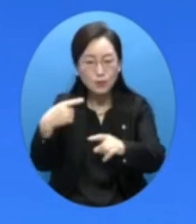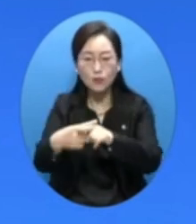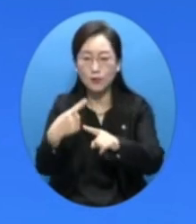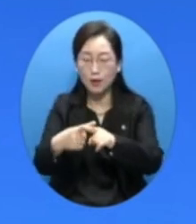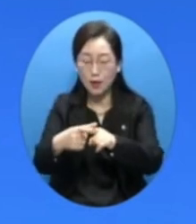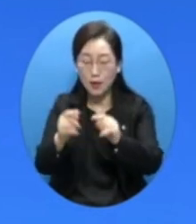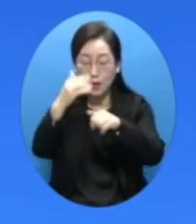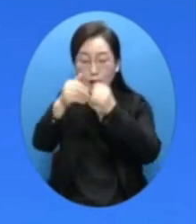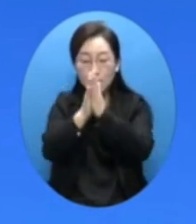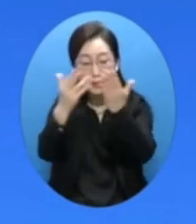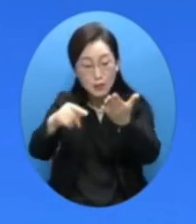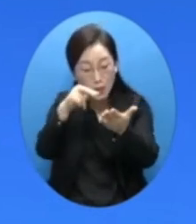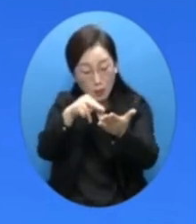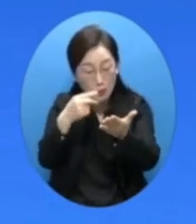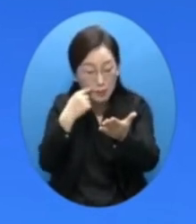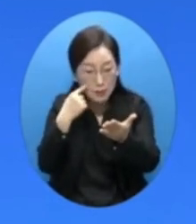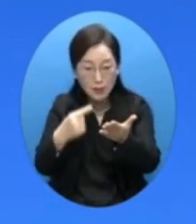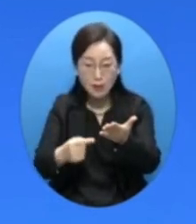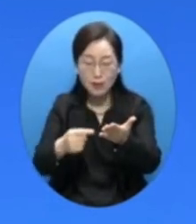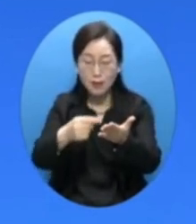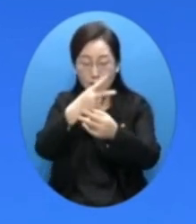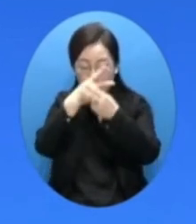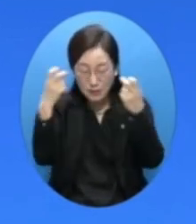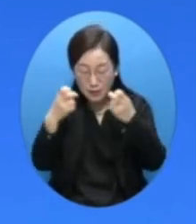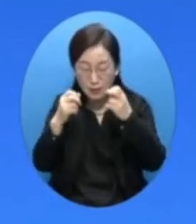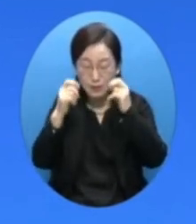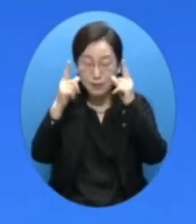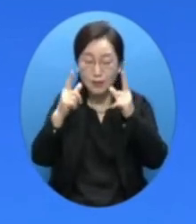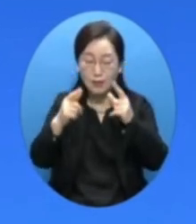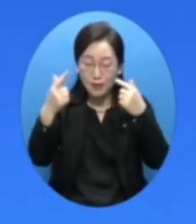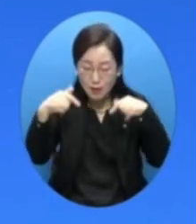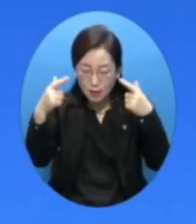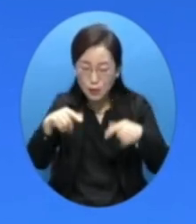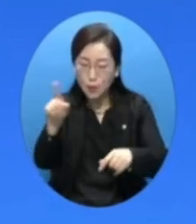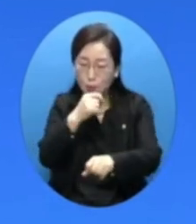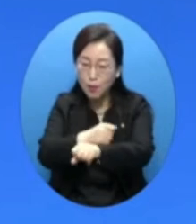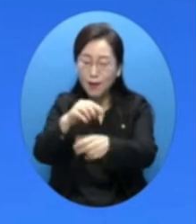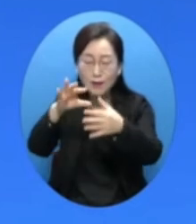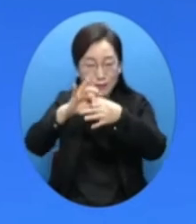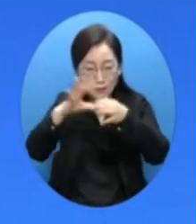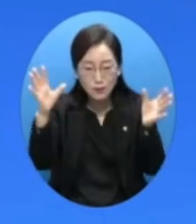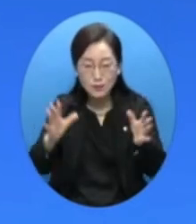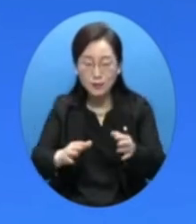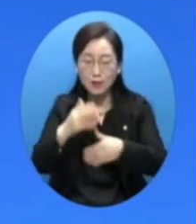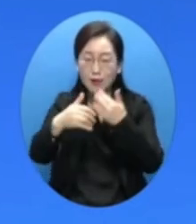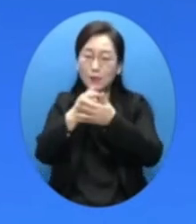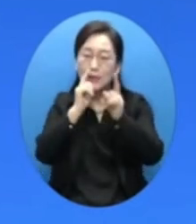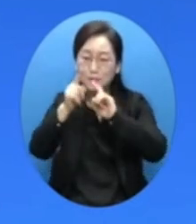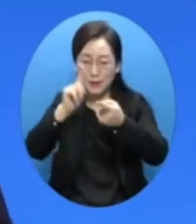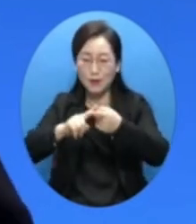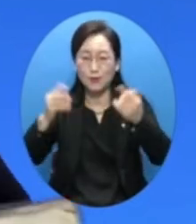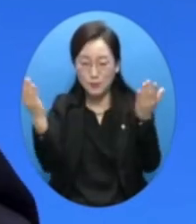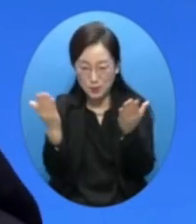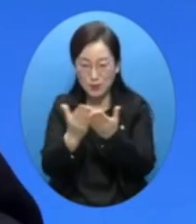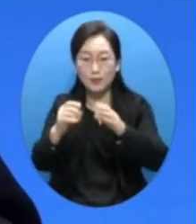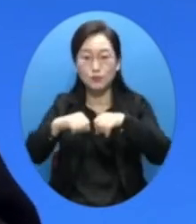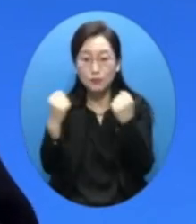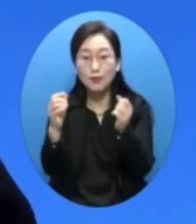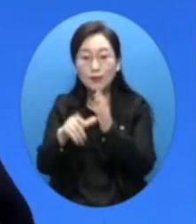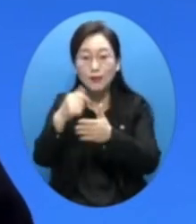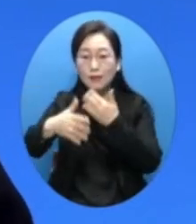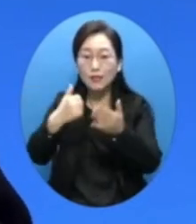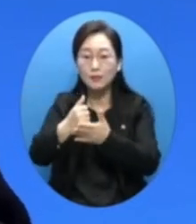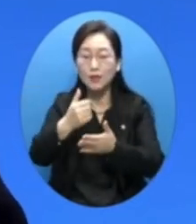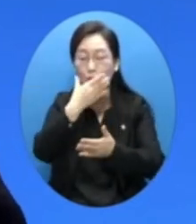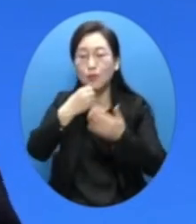다 담겨 있습니다 자나깨나 안 자나 사나 말씀에 우리가 주목하고 말씀에 기울이고 말씀을 순종할 때 하나님이